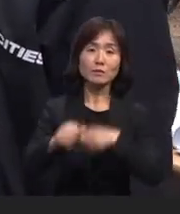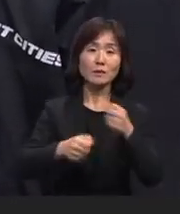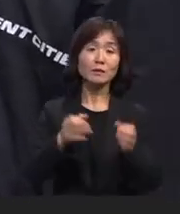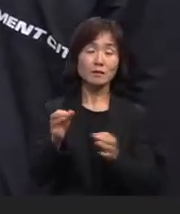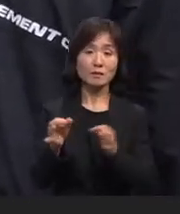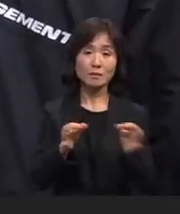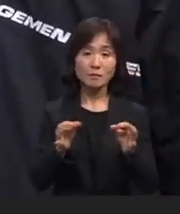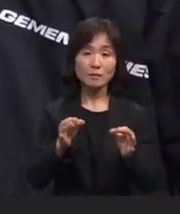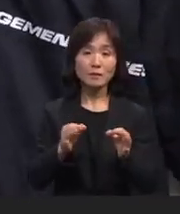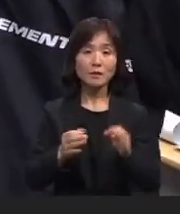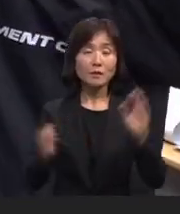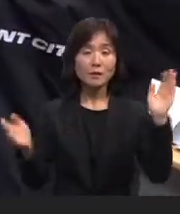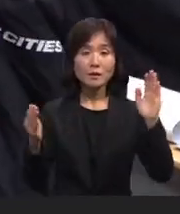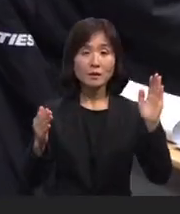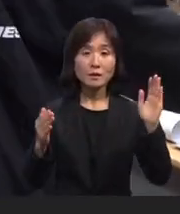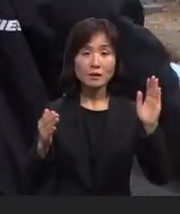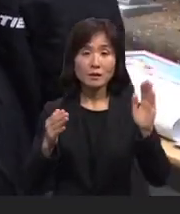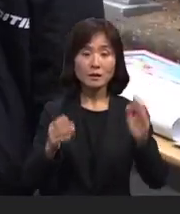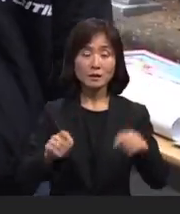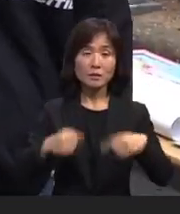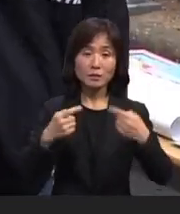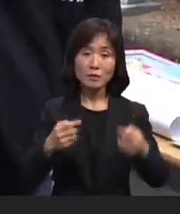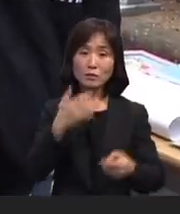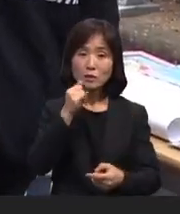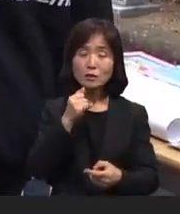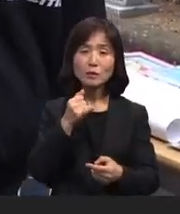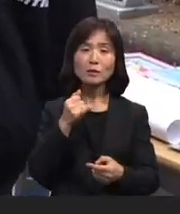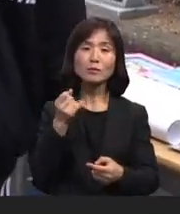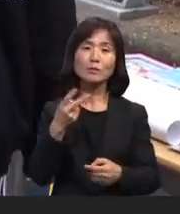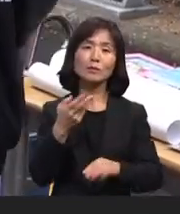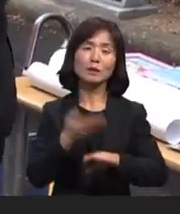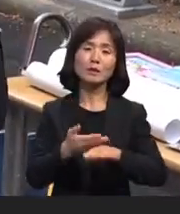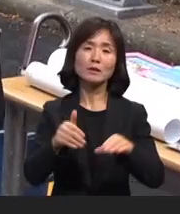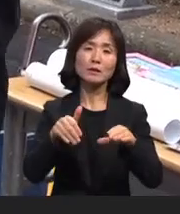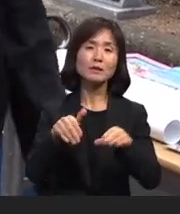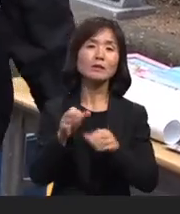플리마켓. 학생들이 쉽게 참여할 수 있는 또 하나의